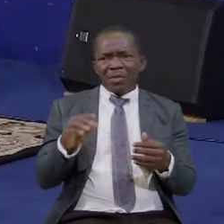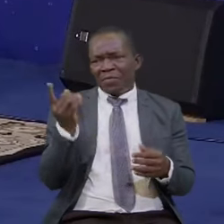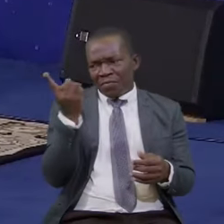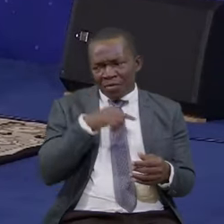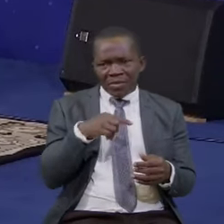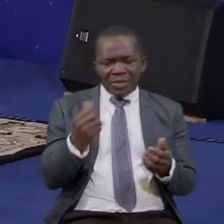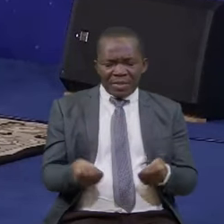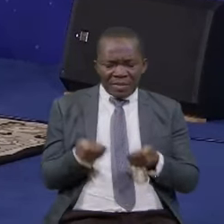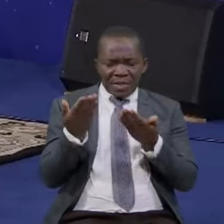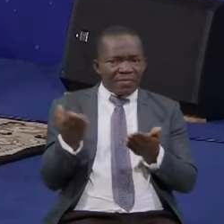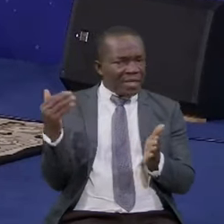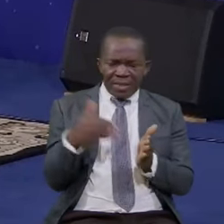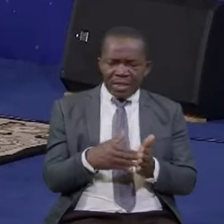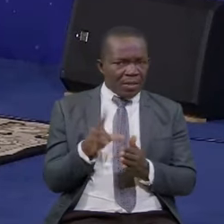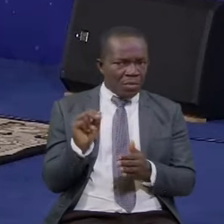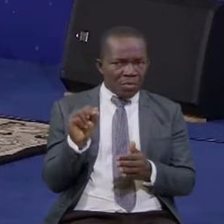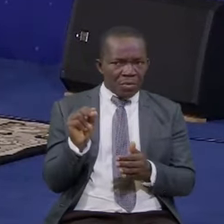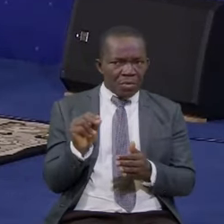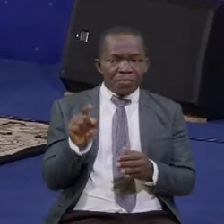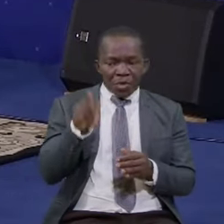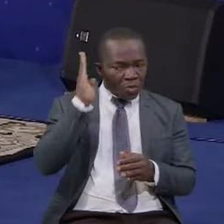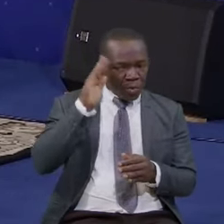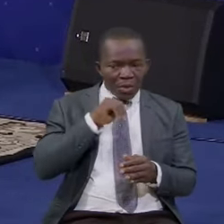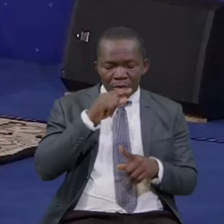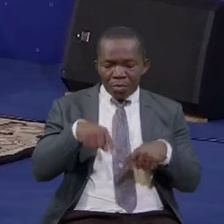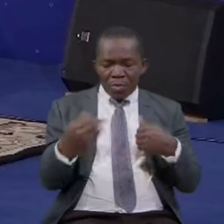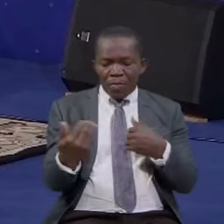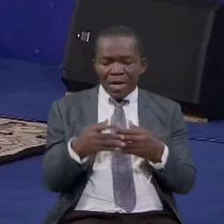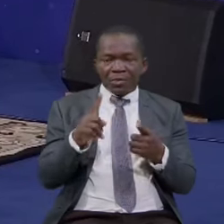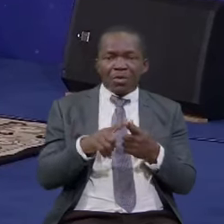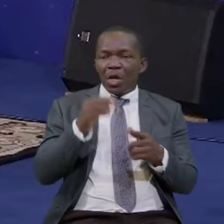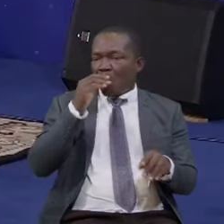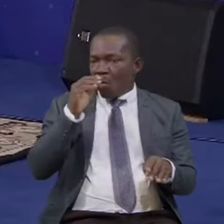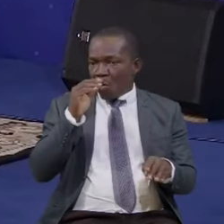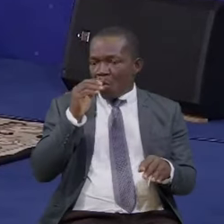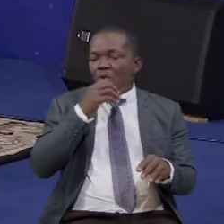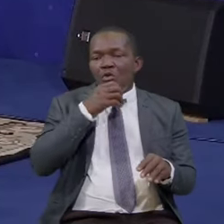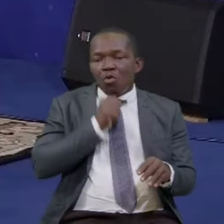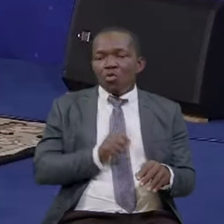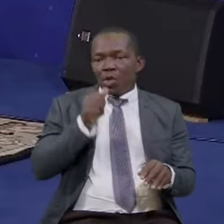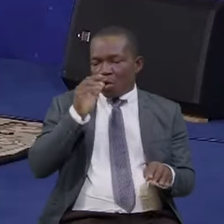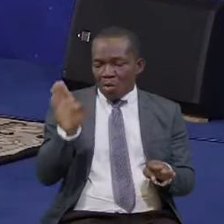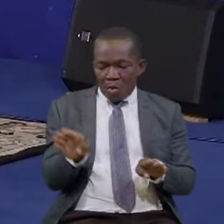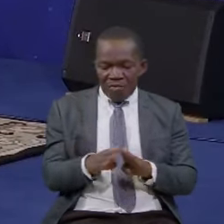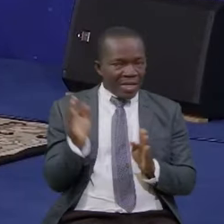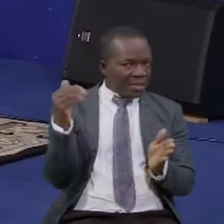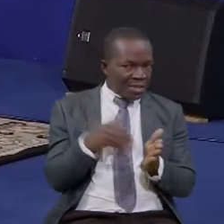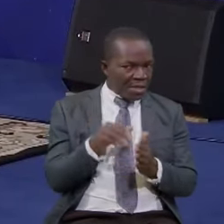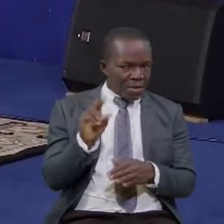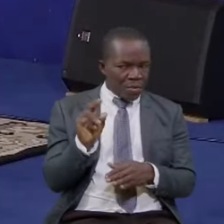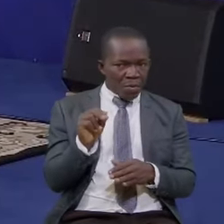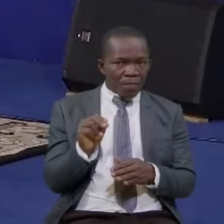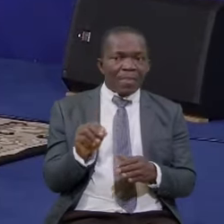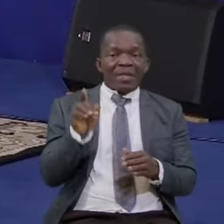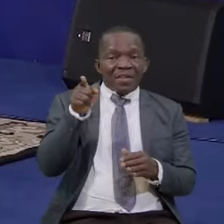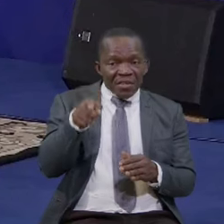tu ne retourneras pas à l'Ancienne Alliance tu es maintenant dans la Nouvelle Alliance et il dit il a maintenant